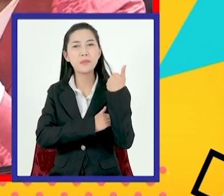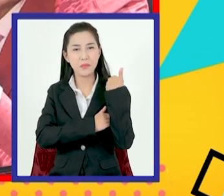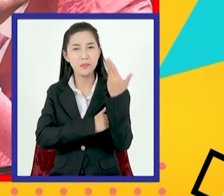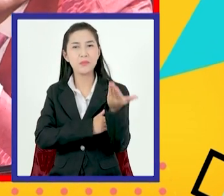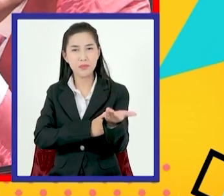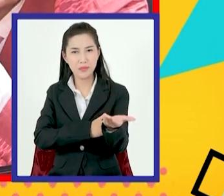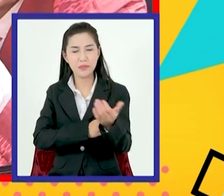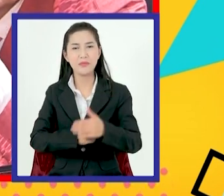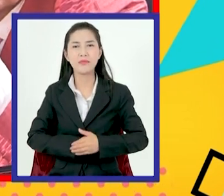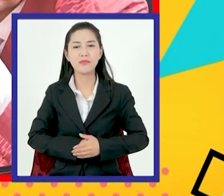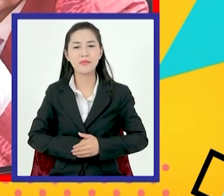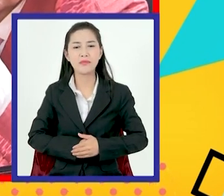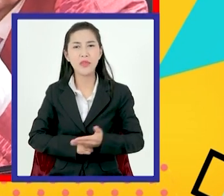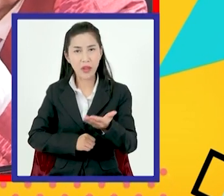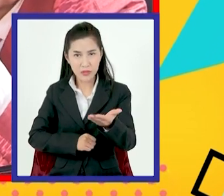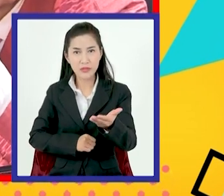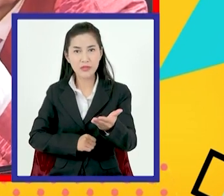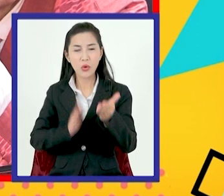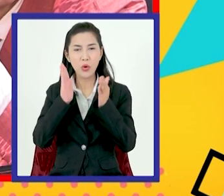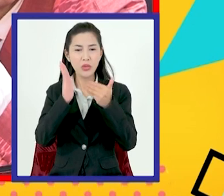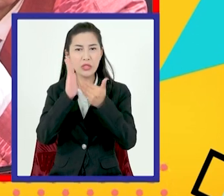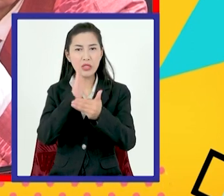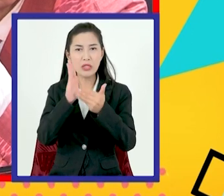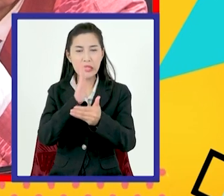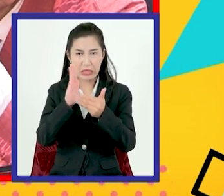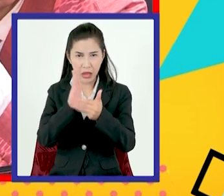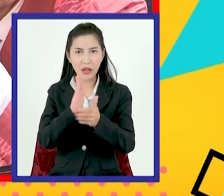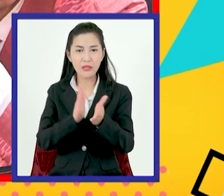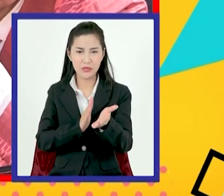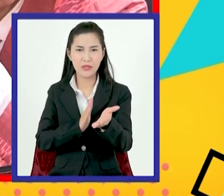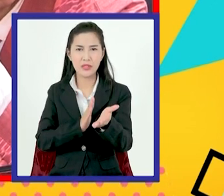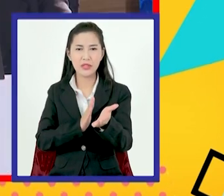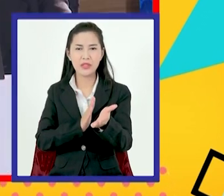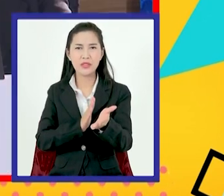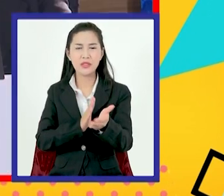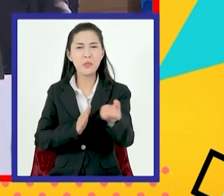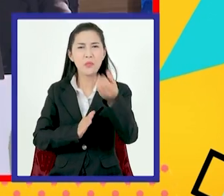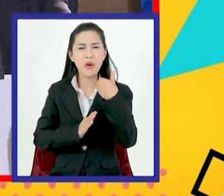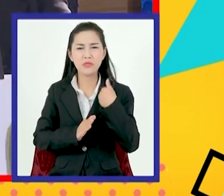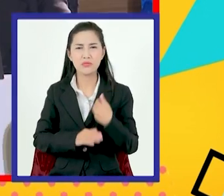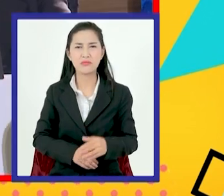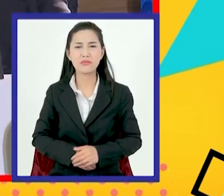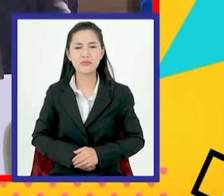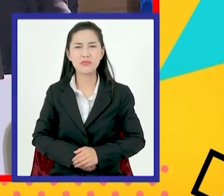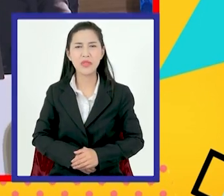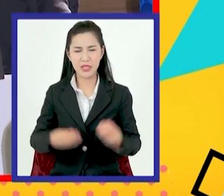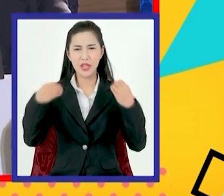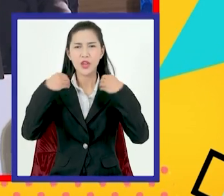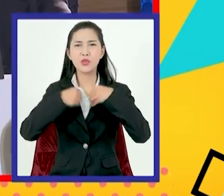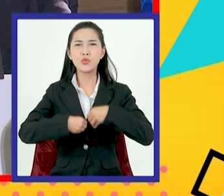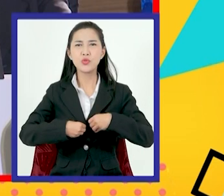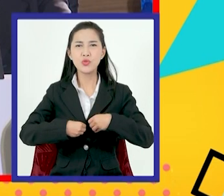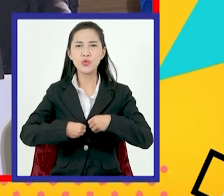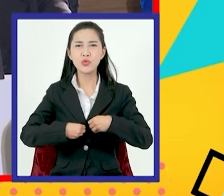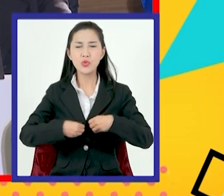ายอาจารย์สมชายนี่คนอีสานรู้อย่างฝั่งนู้นเนี่ยใช่ไหมท่านพนมบอกว่าอะไรนะแต่งแล้วแต่งชุดไรเดอร์มาถาม